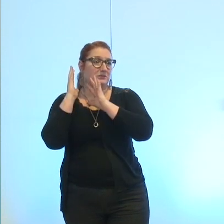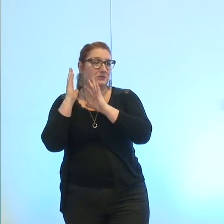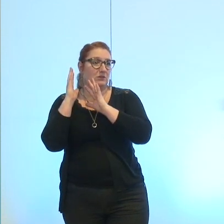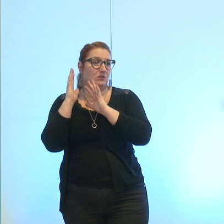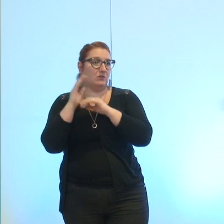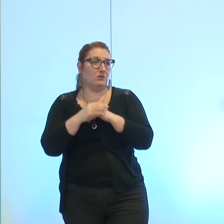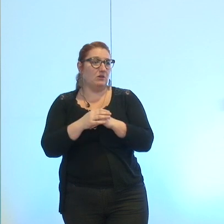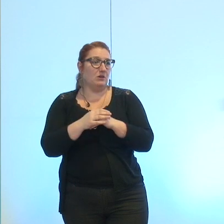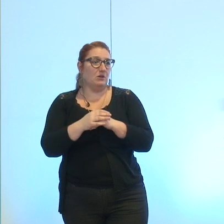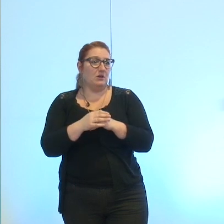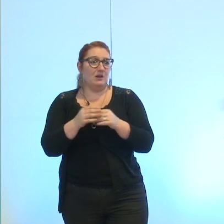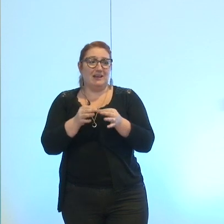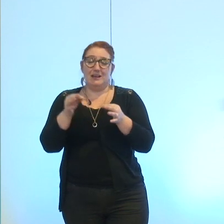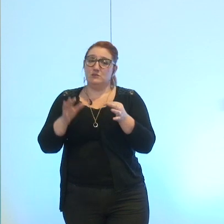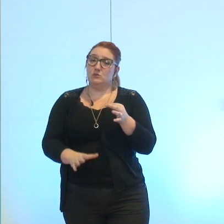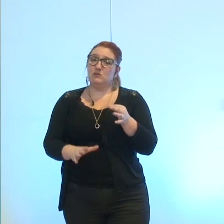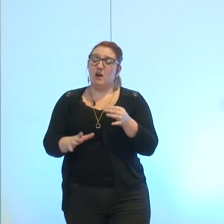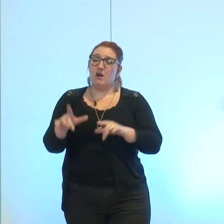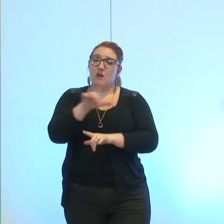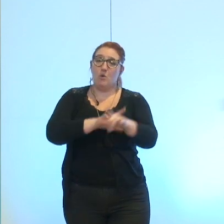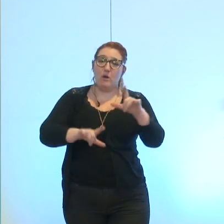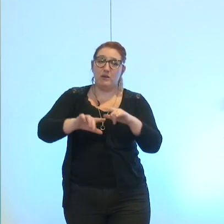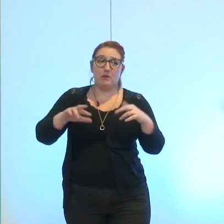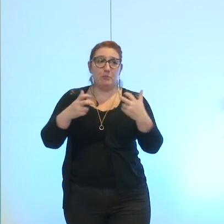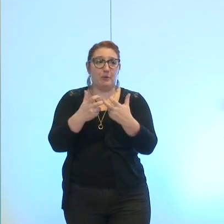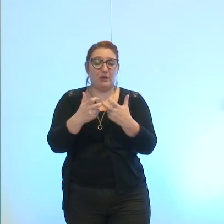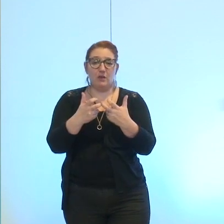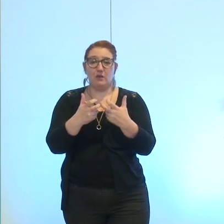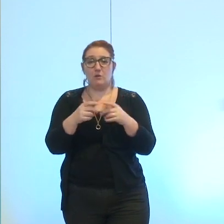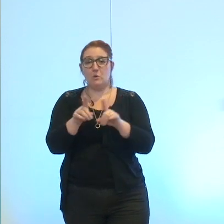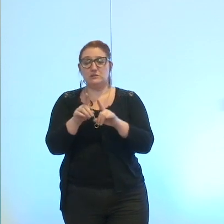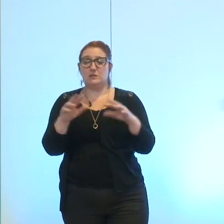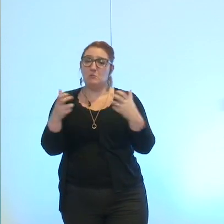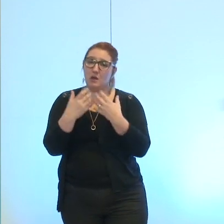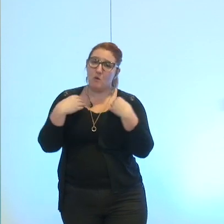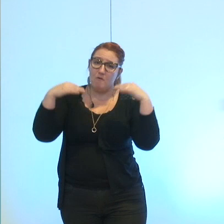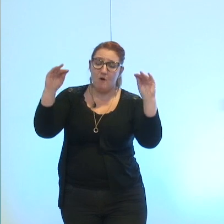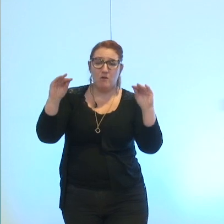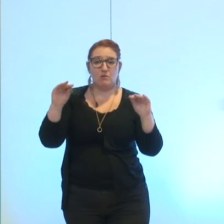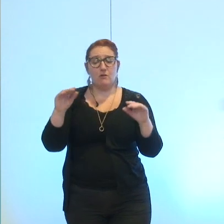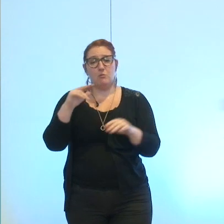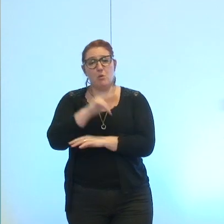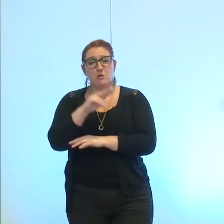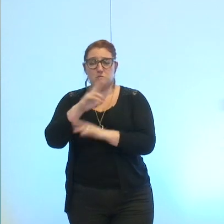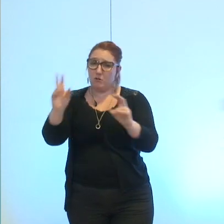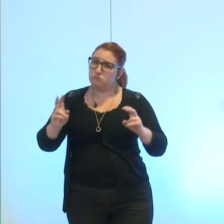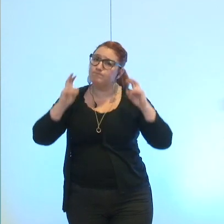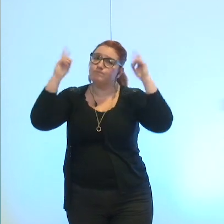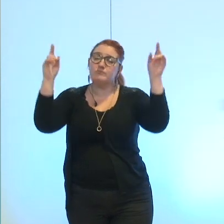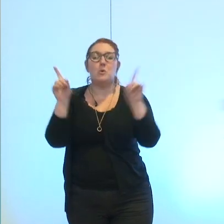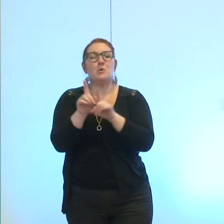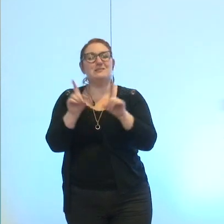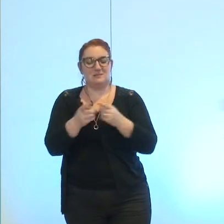une augmentation du prix des loyers et du prix de vente des logements et rien ne prouve aujourd'hui que la baisse des factures